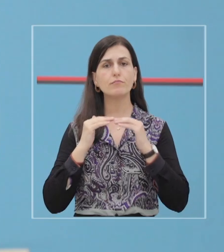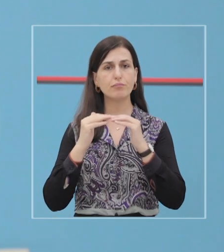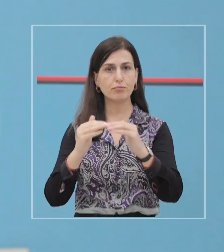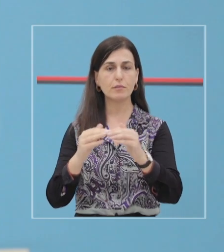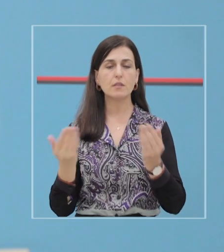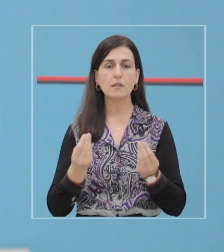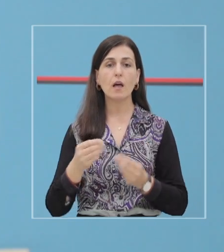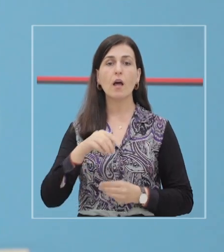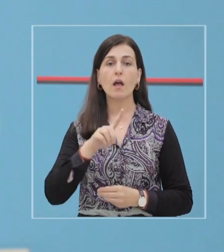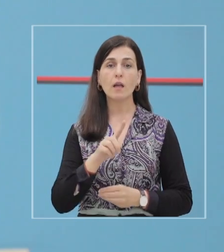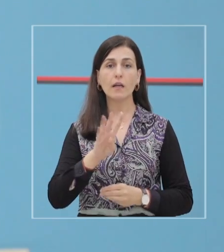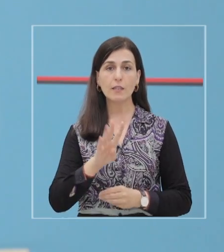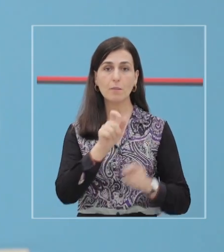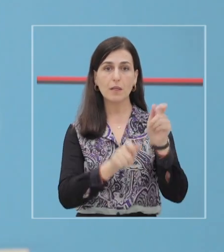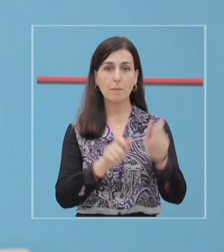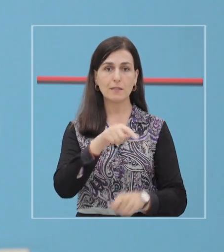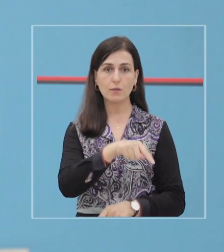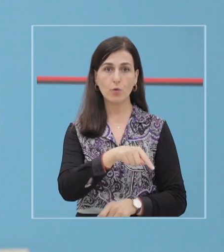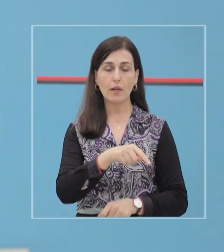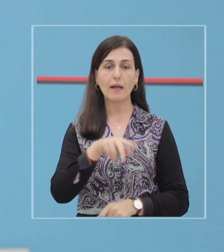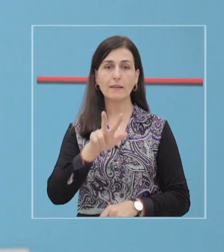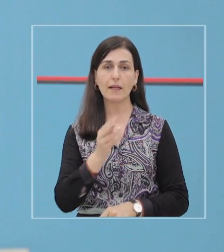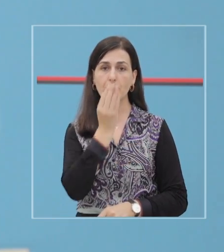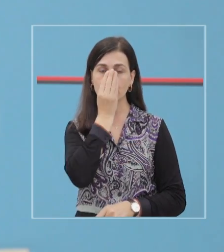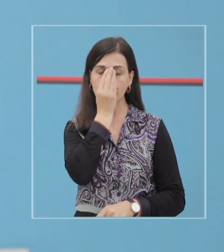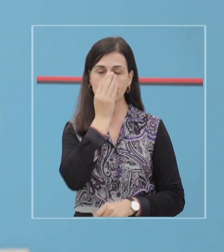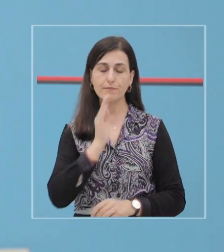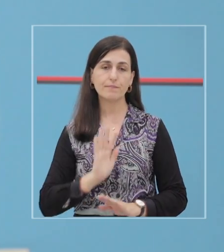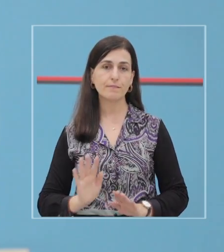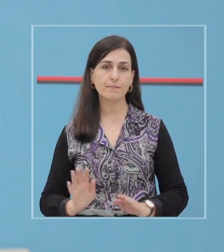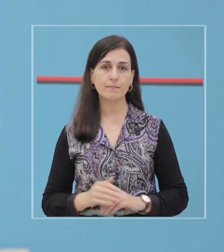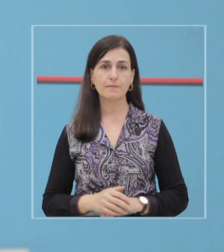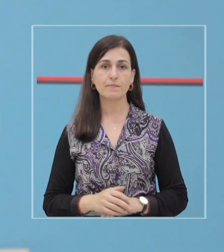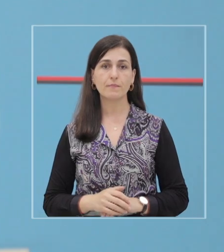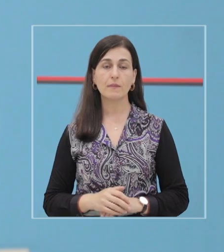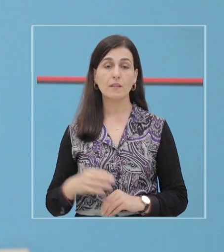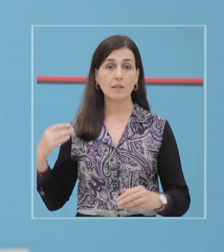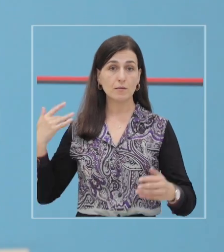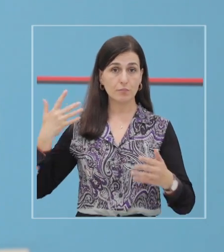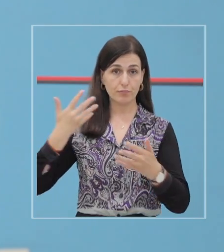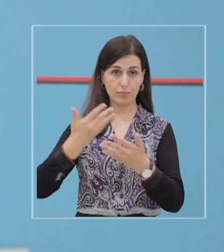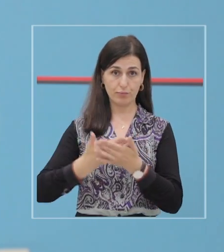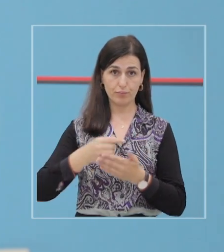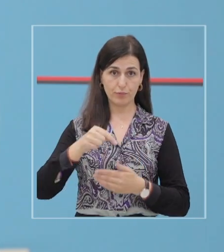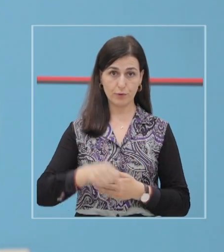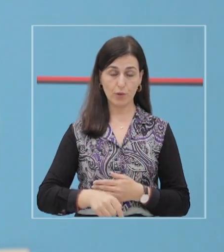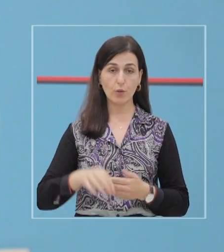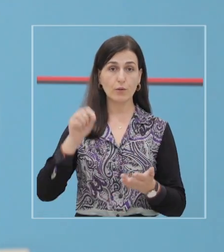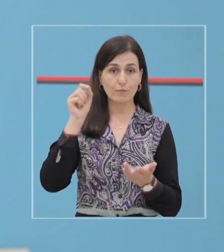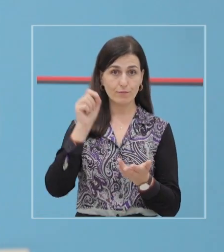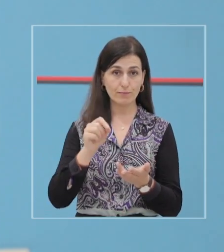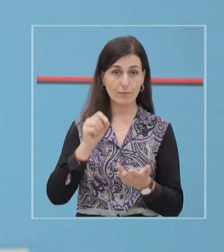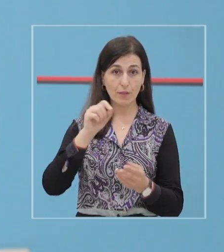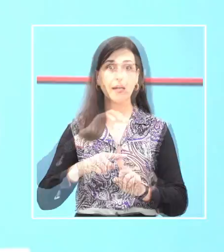spitalin infektiv paracitet e qëndrushme për e ditësh, me 14 pacient të shtruar dhe vetëm 3 prejtyre janë në